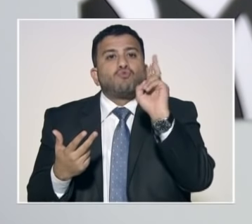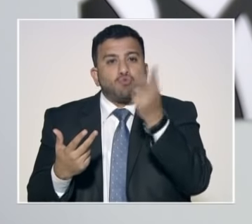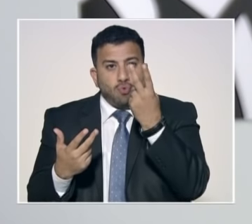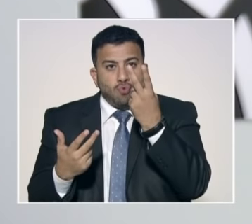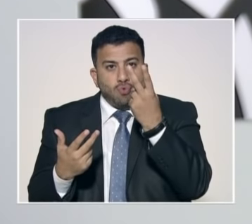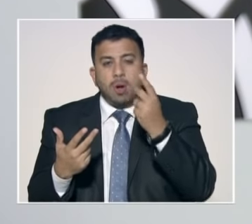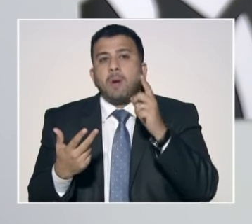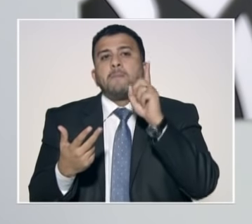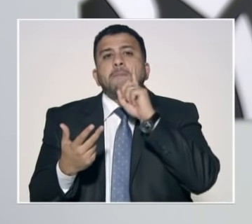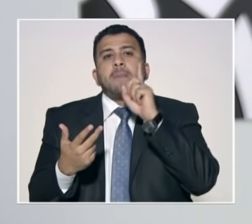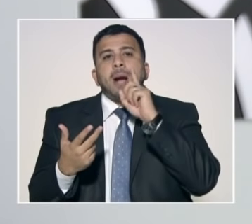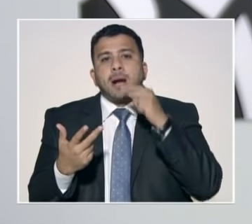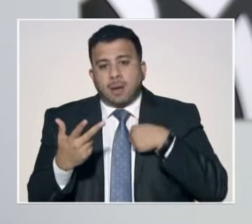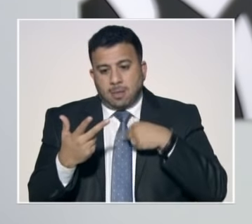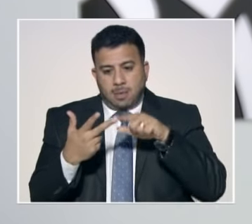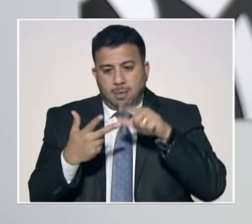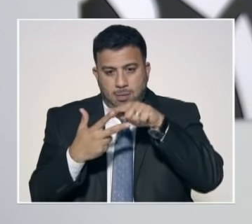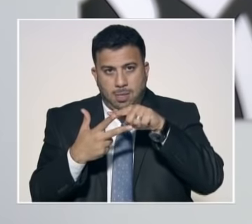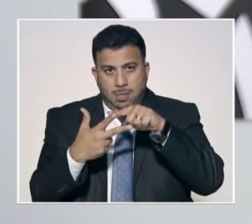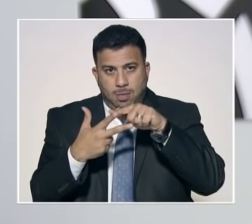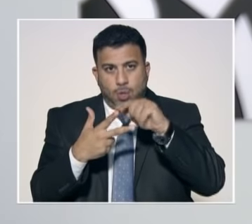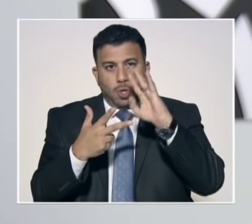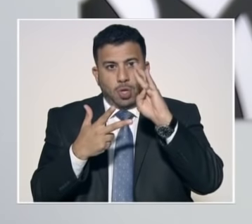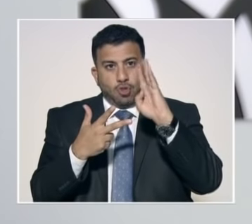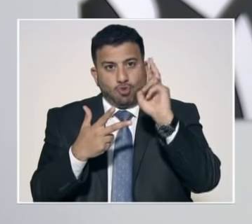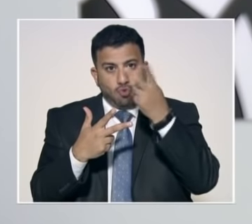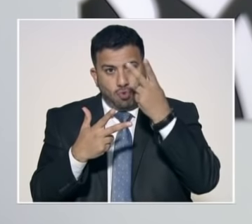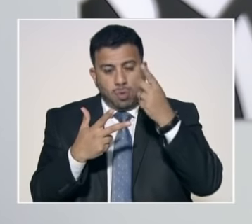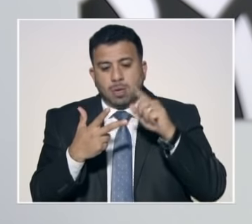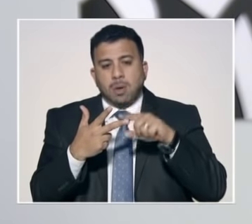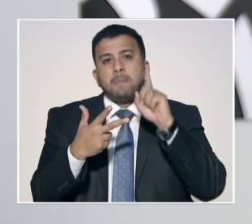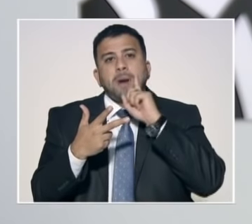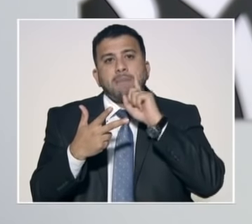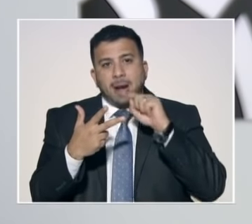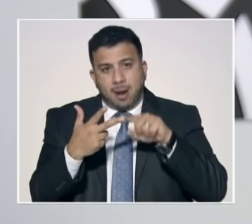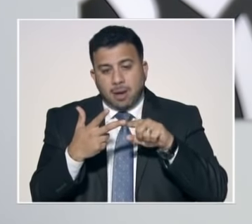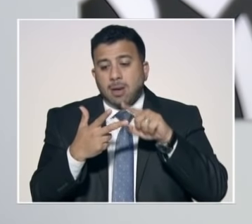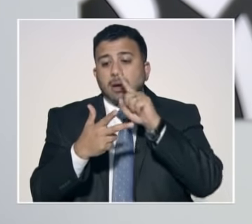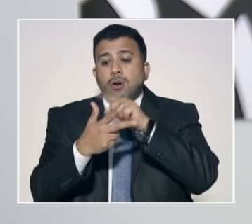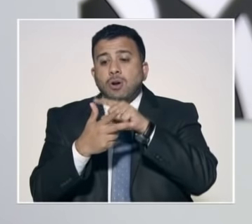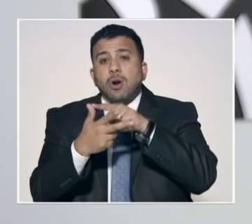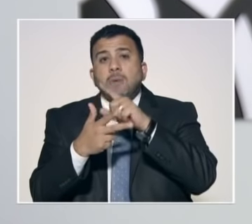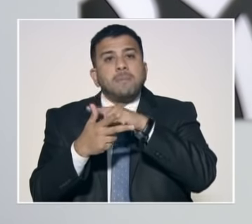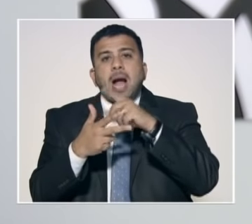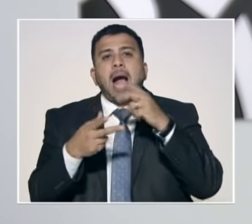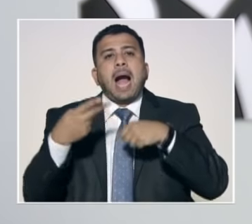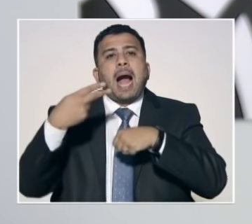أبيها، وعندها أيضا زوجة عمها. تقول الآن بالنسبة